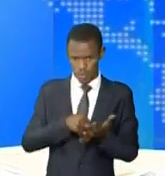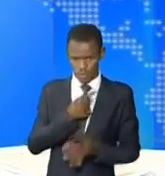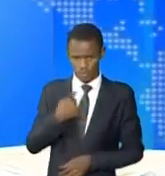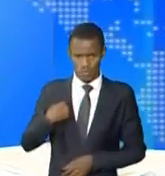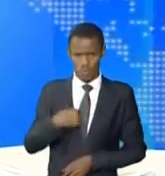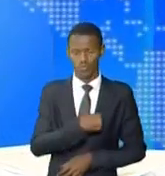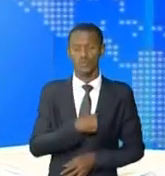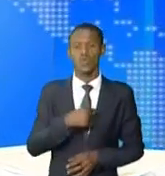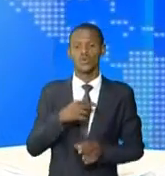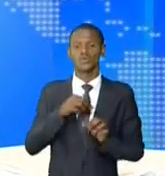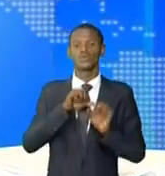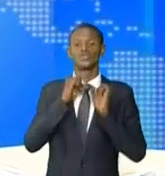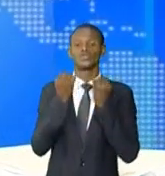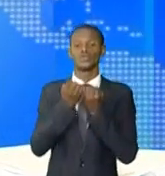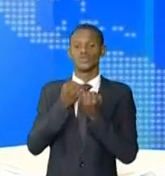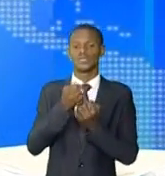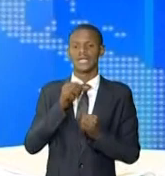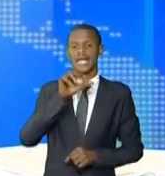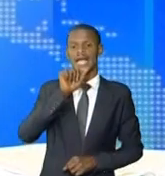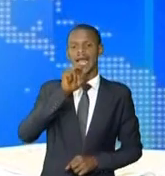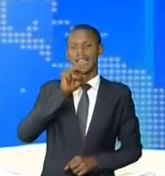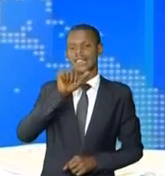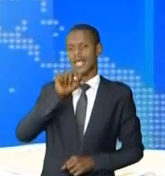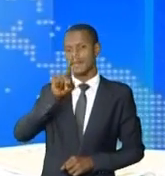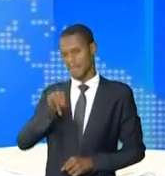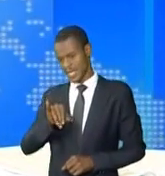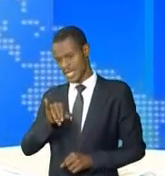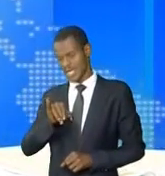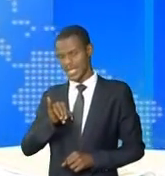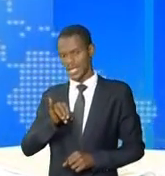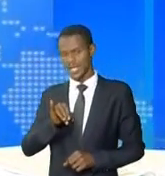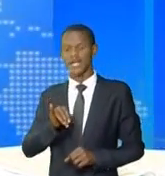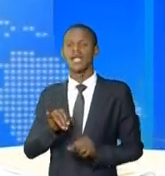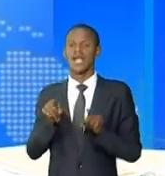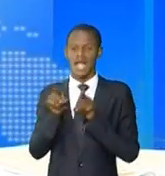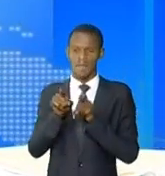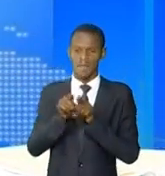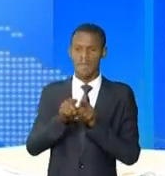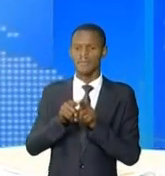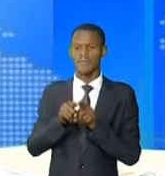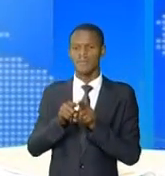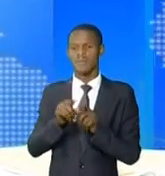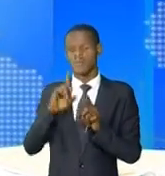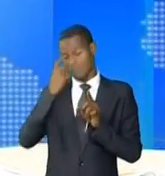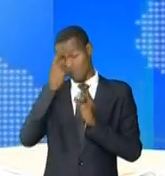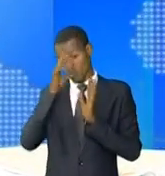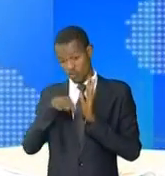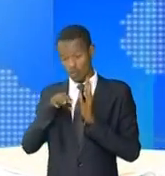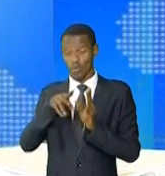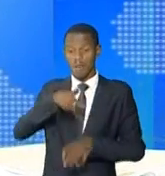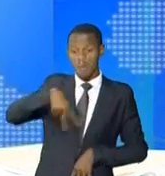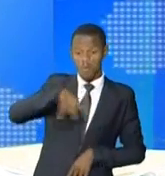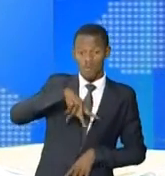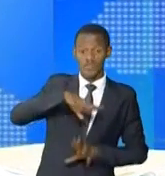L'ANAPI, Conseil technique du gouvernement national et des gouvernements provinciaux en matière du climat des affaires, rassure